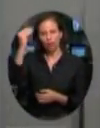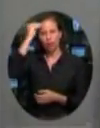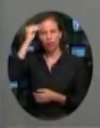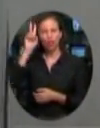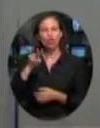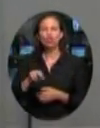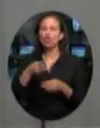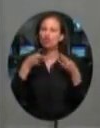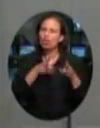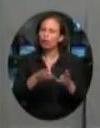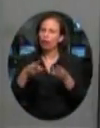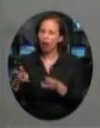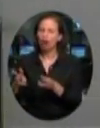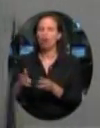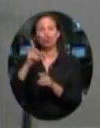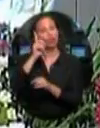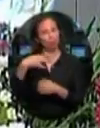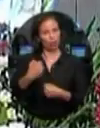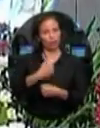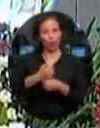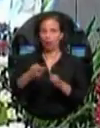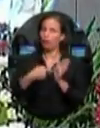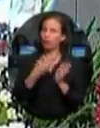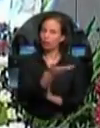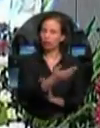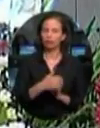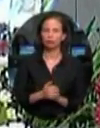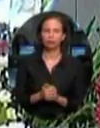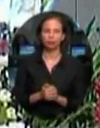לתנועה שתחתיו הוא צריך לפעול. אני